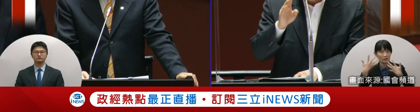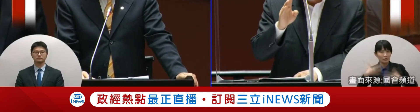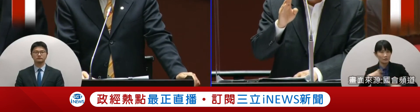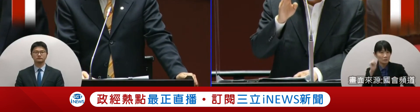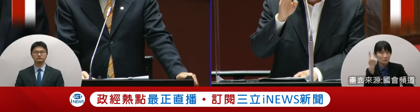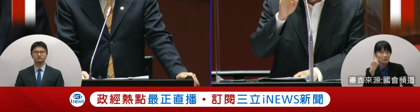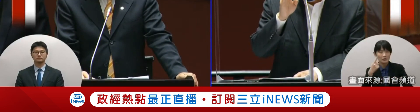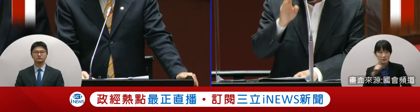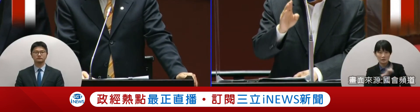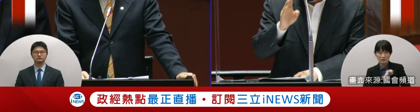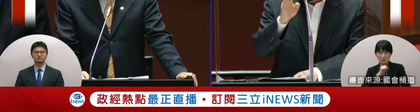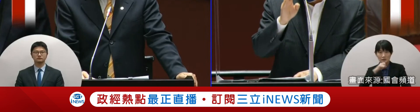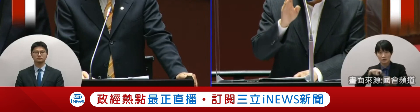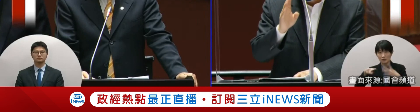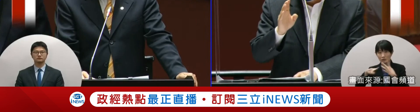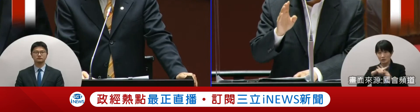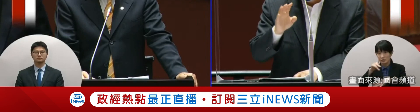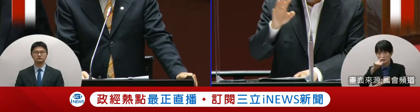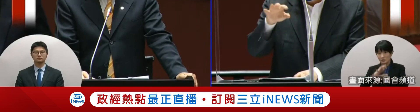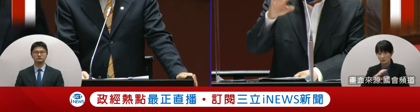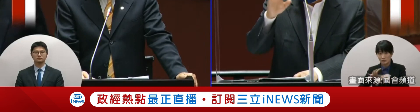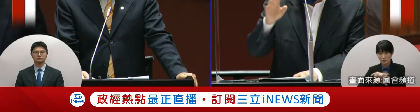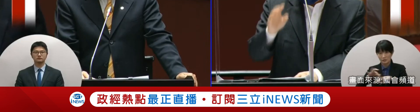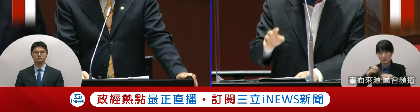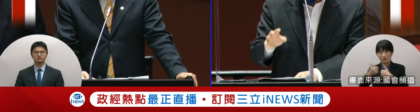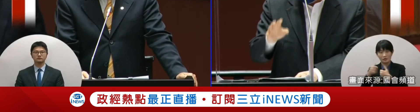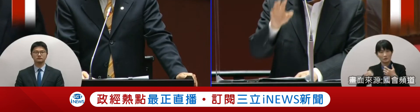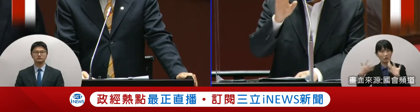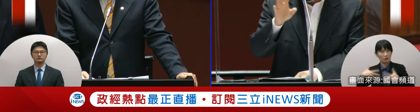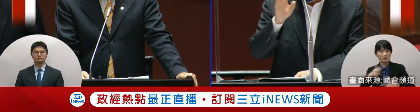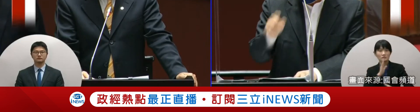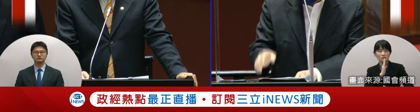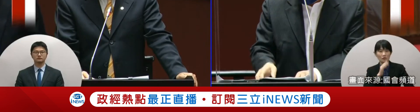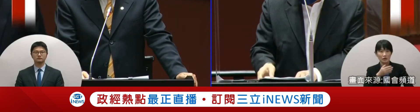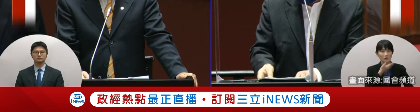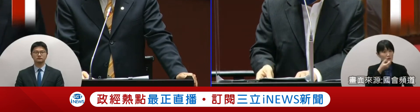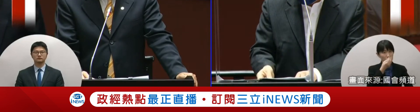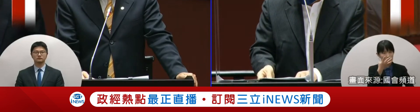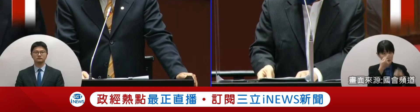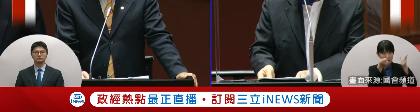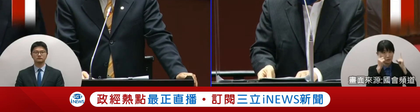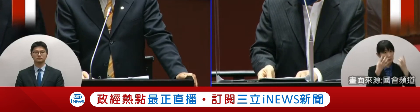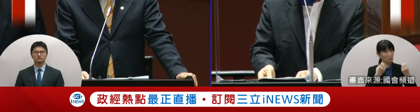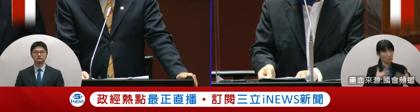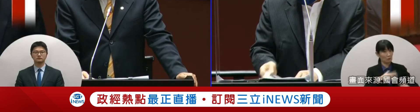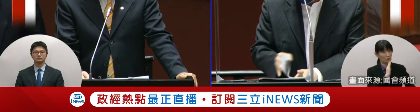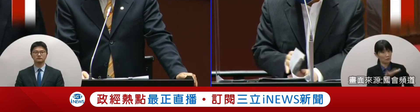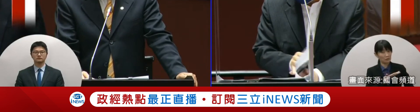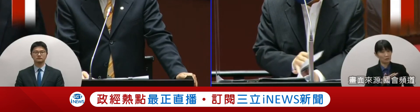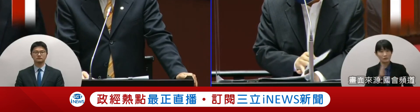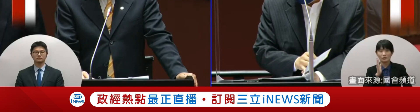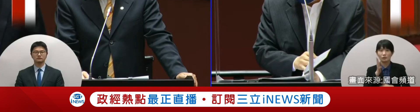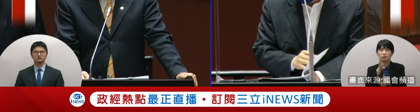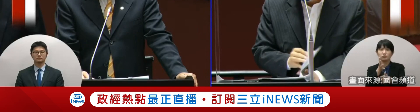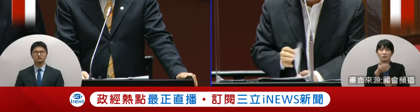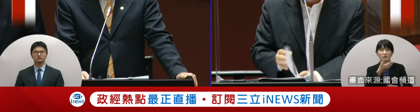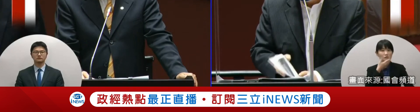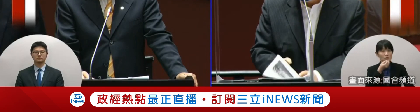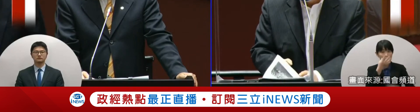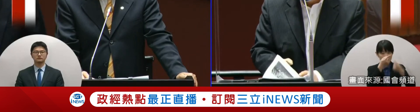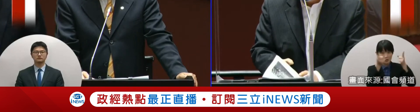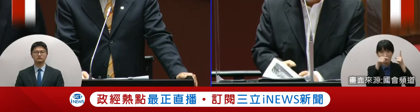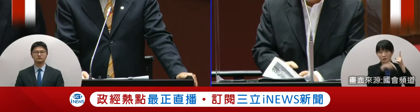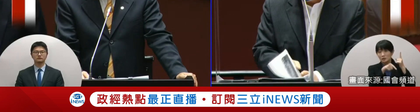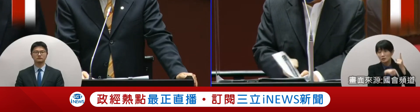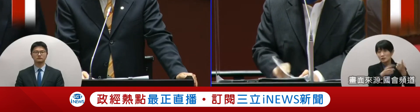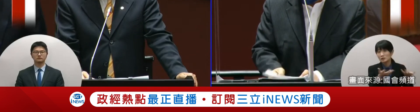自强工业科学基金会，而不是清华大学。那我想问的其实是清华大学这个部分的时